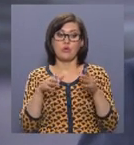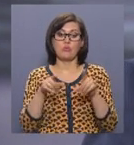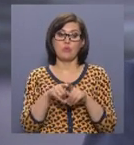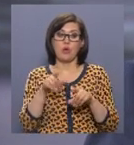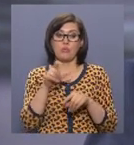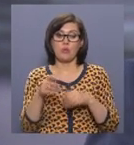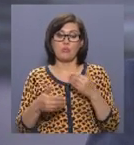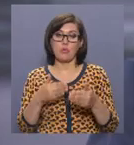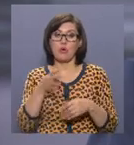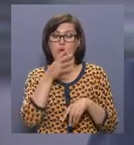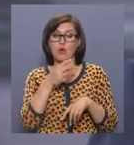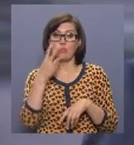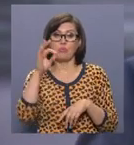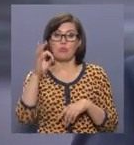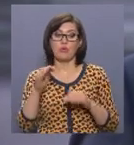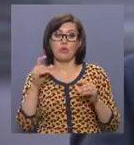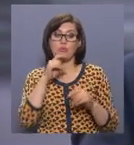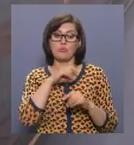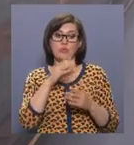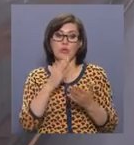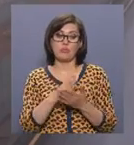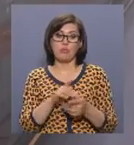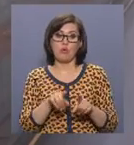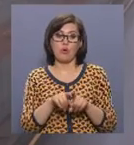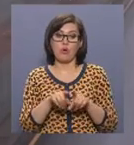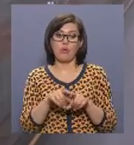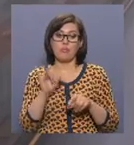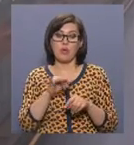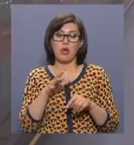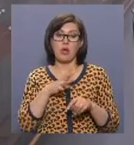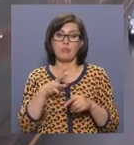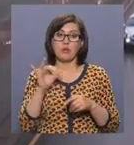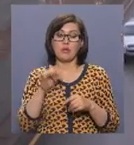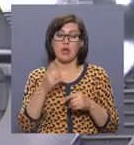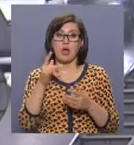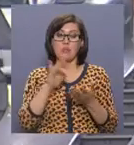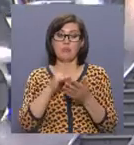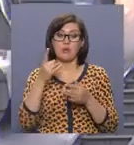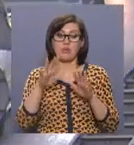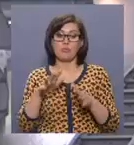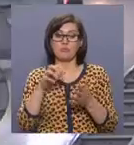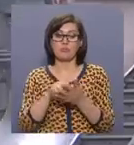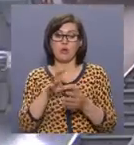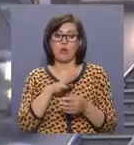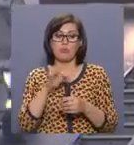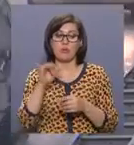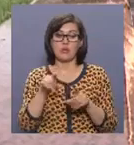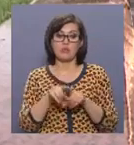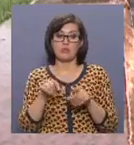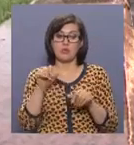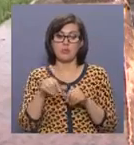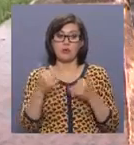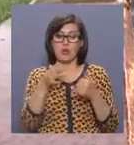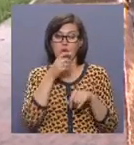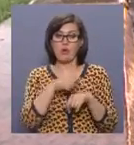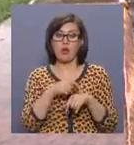жүргіншілердің уақытысын 30 пайызға шейін үнемдейді. Ал қаланың бір орында тұрып қалмау үшін жолайрықтардың алар үлесі ерекше.